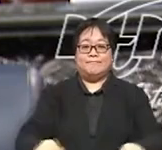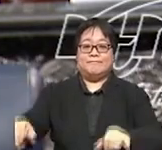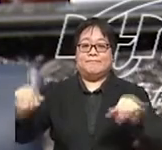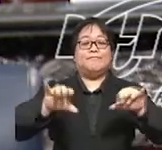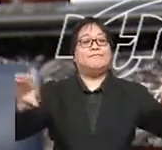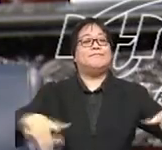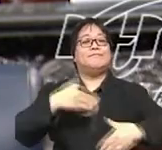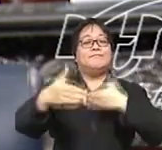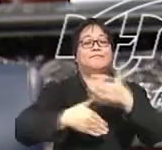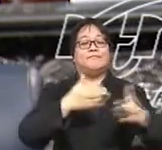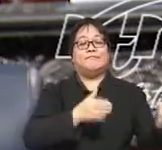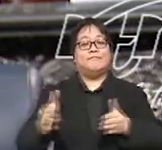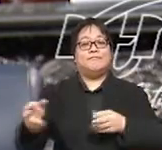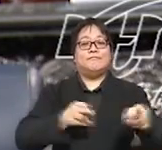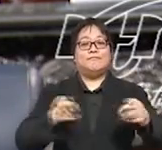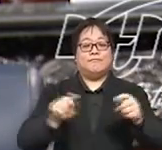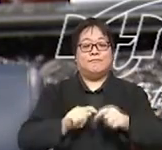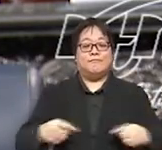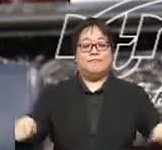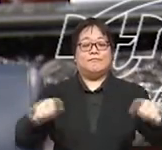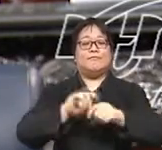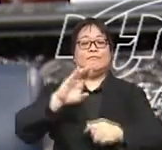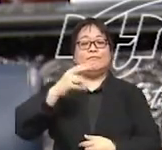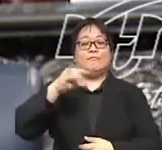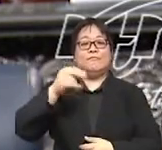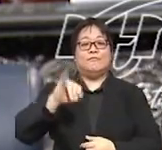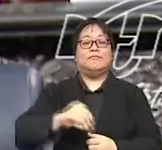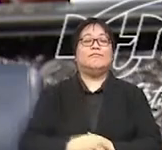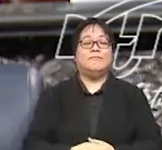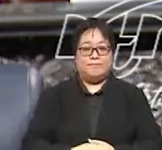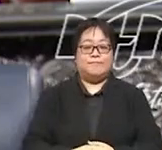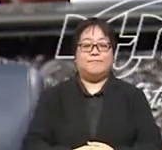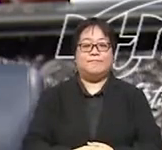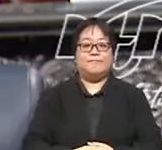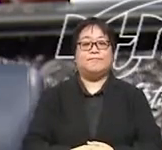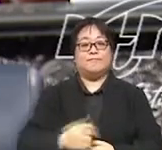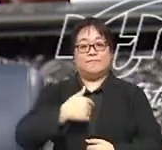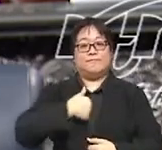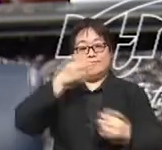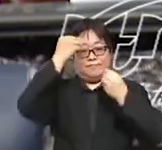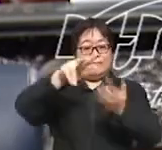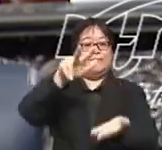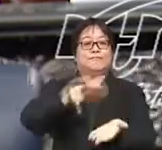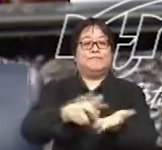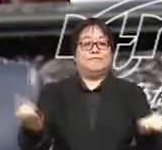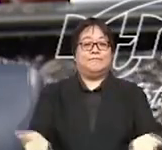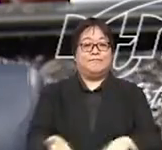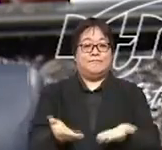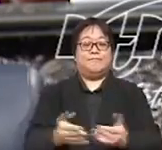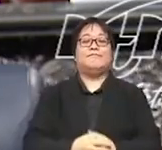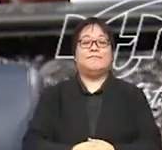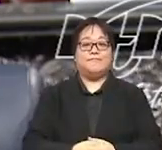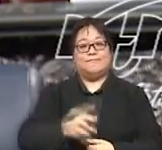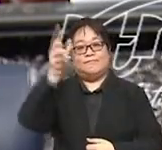pelaksanaan pelampung rusan Tasik chini ini dan atas-bawah itu saya ingin menyusahkan dalam Dewi Mulyani